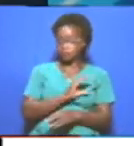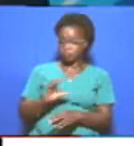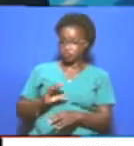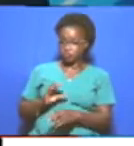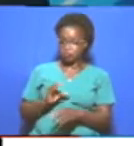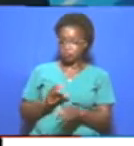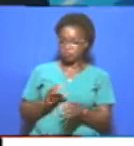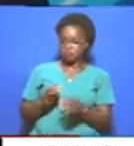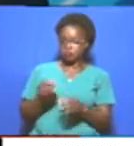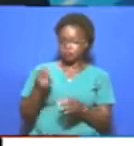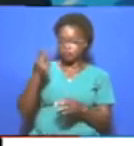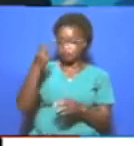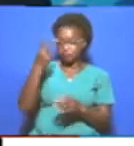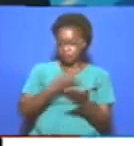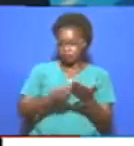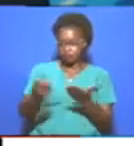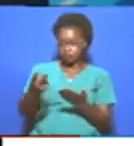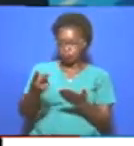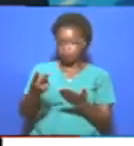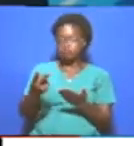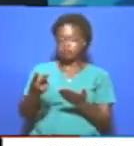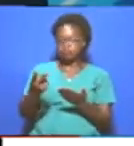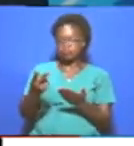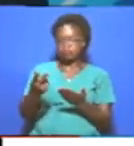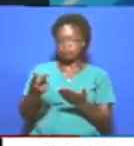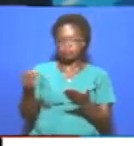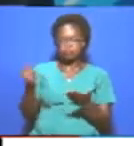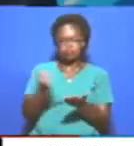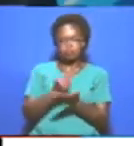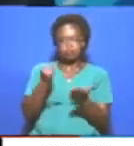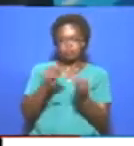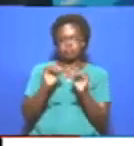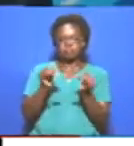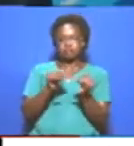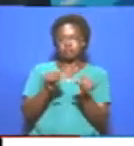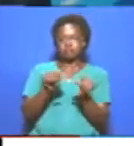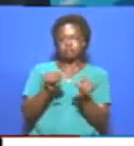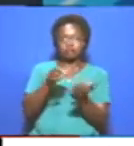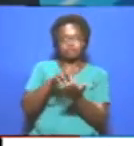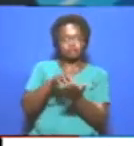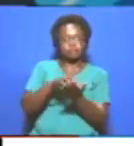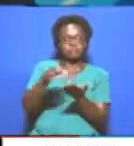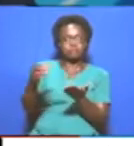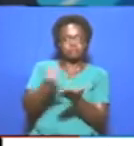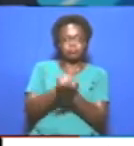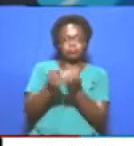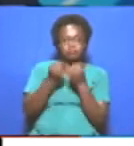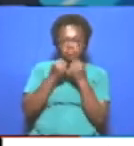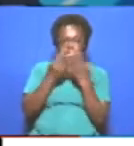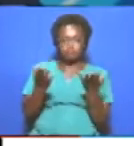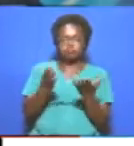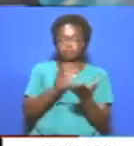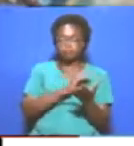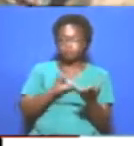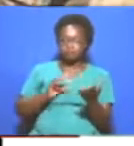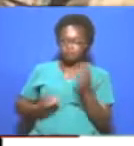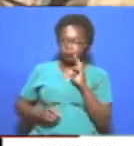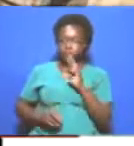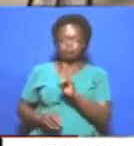wa majuma mawili kwa tume hiyo kuchapisha upya nafasi za kazi zilizotangazwa na kamati hiyo.